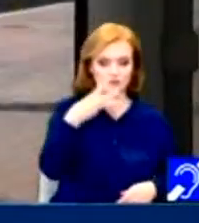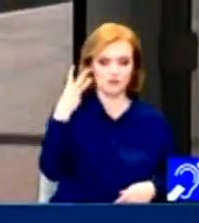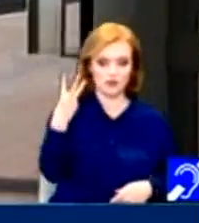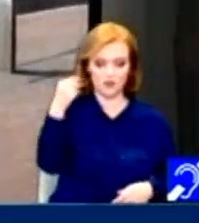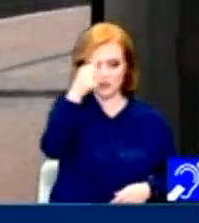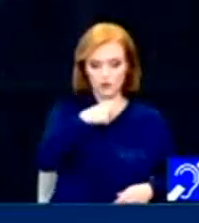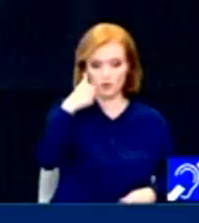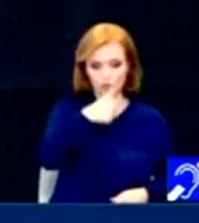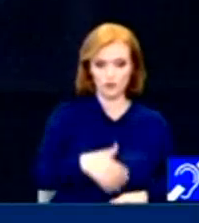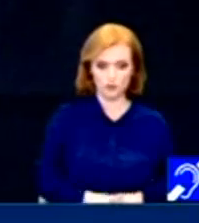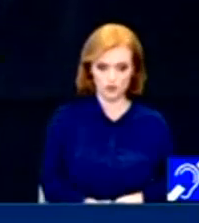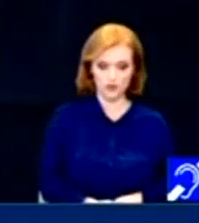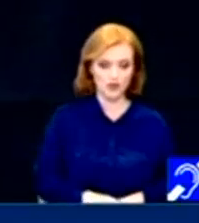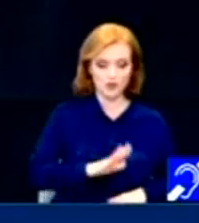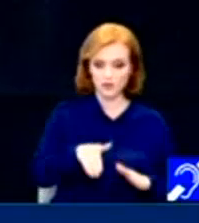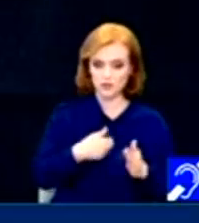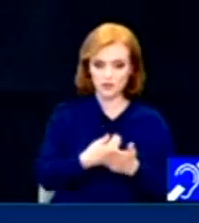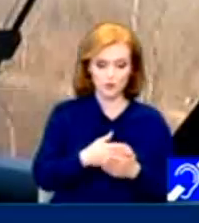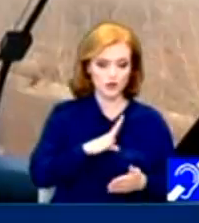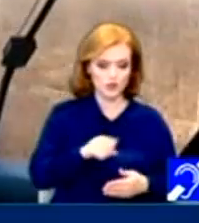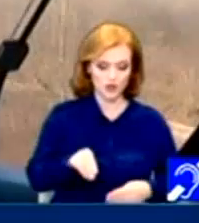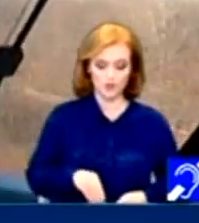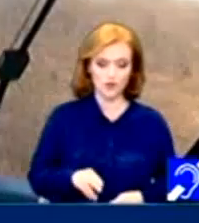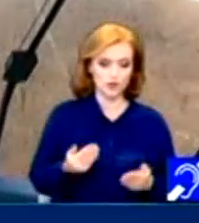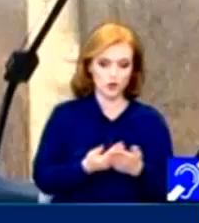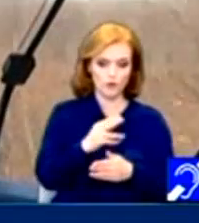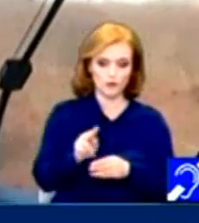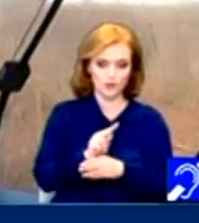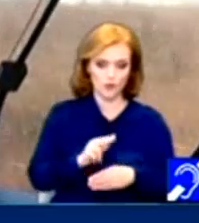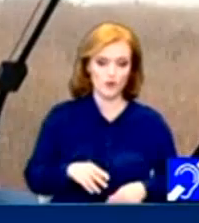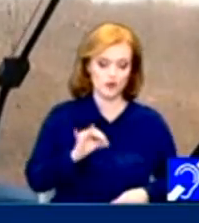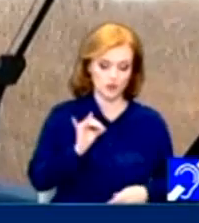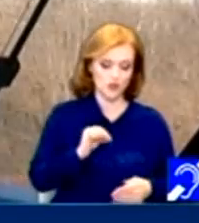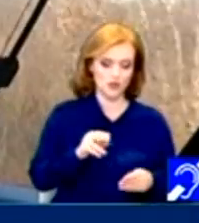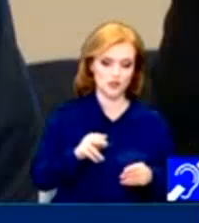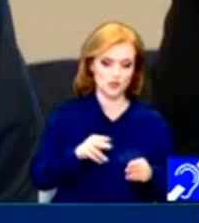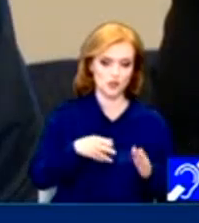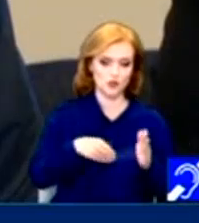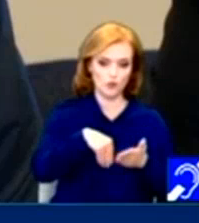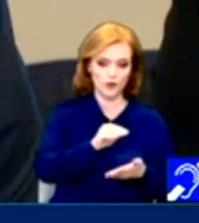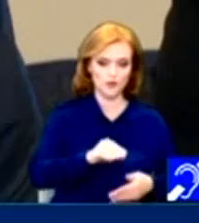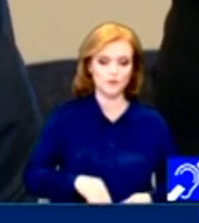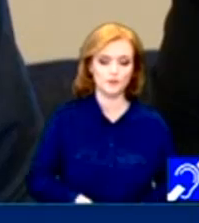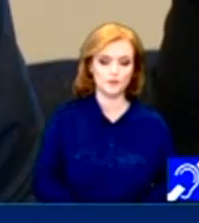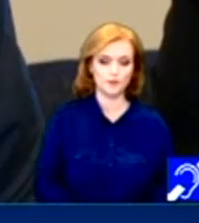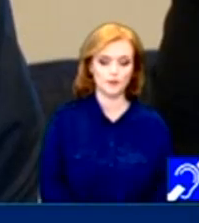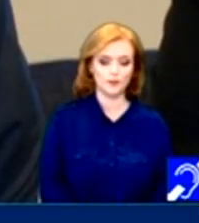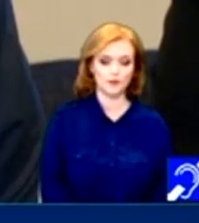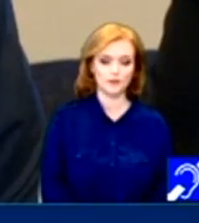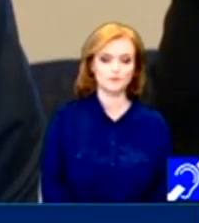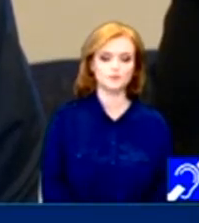pentru cumpărarea de material rulant cu fonduri europene, dar procedura s-a blocat din cauza contestațiilor. Vorbim de primul